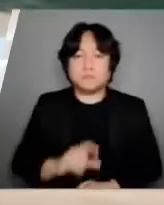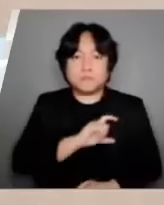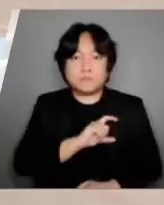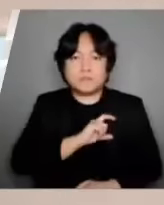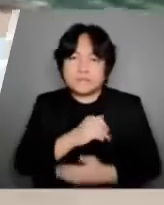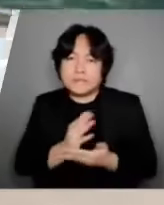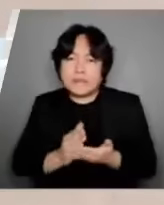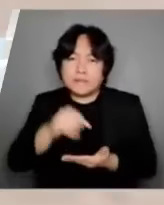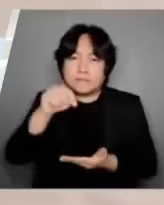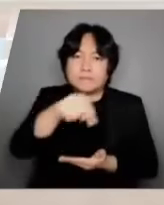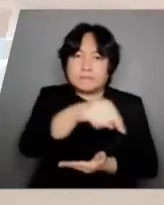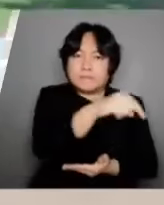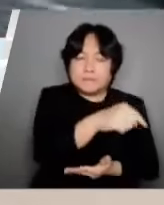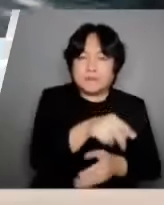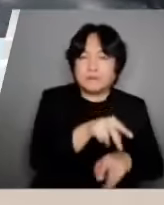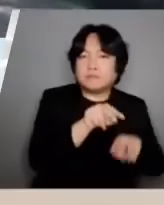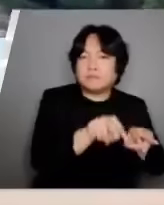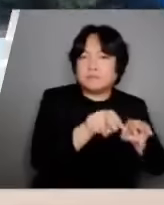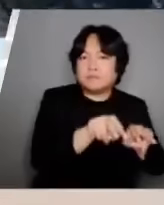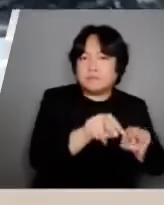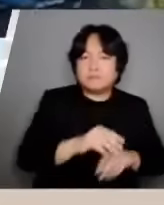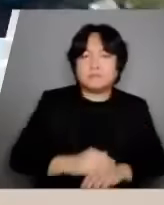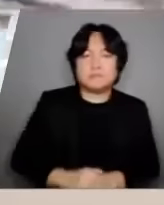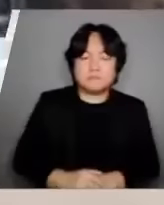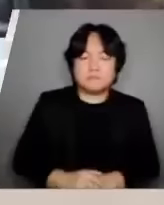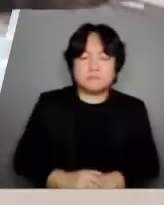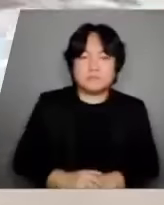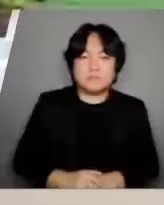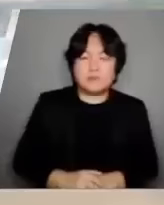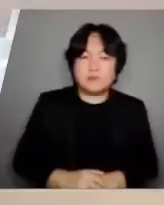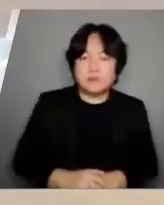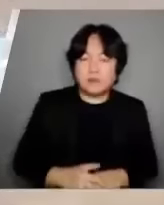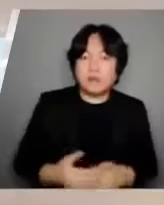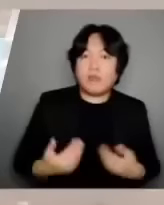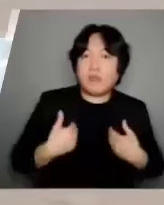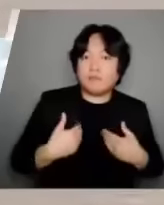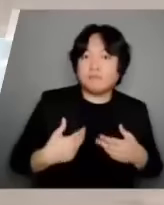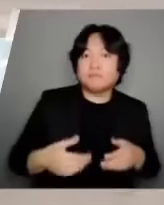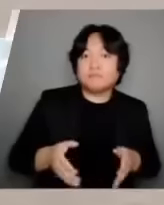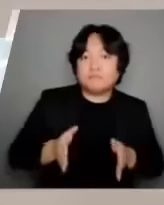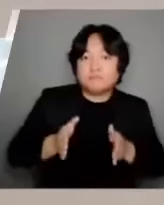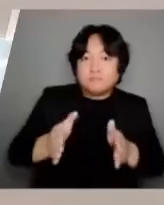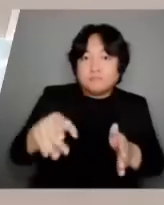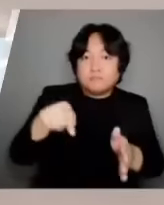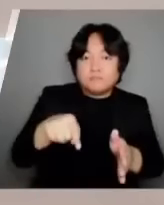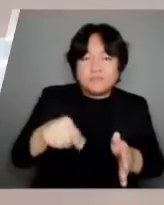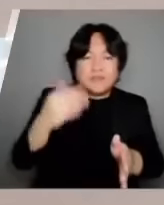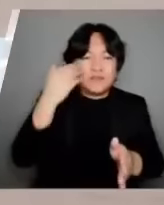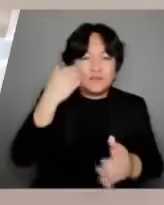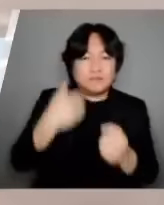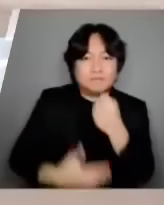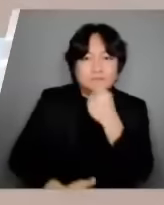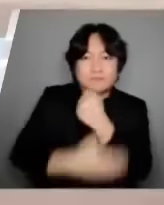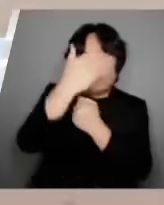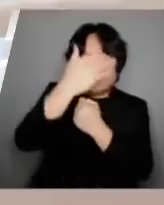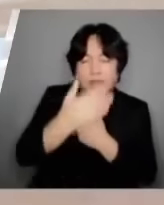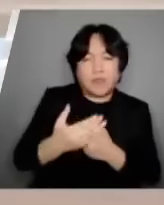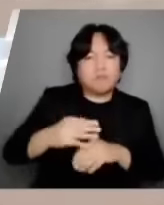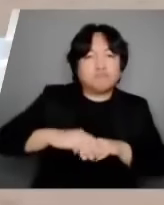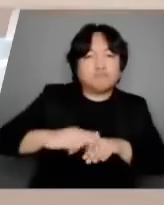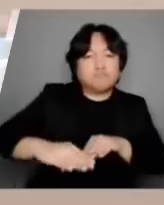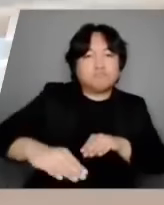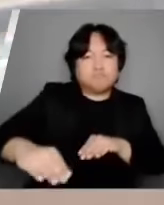katedral pero nakalatag sa kalsada ang riot shields. Wala pa rin nakakapasok ng mga miyembro ng KOJC sa